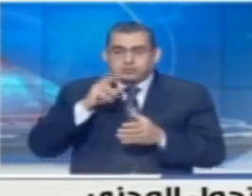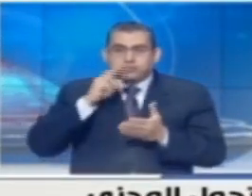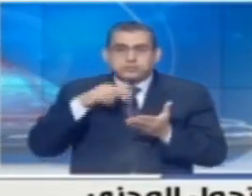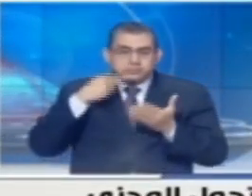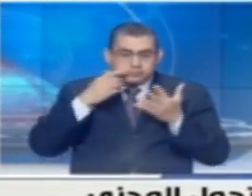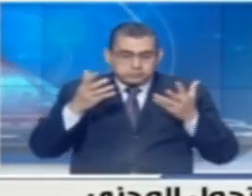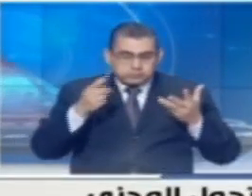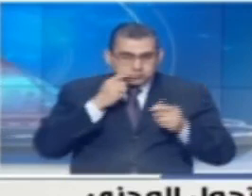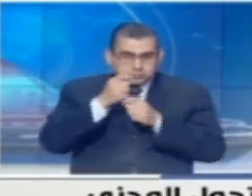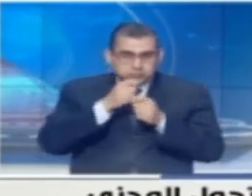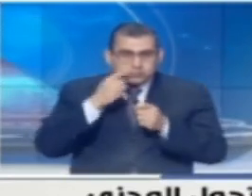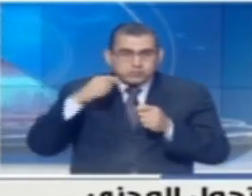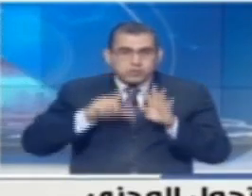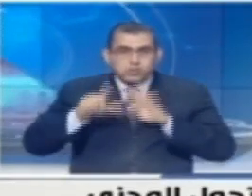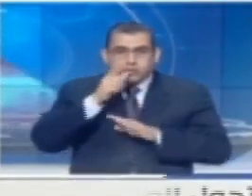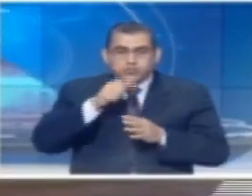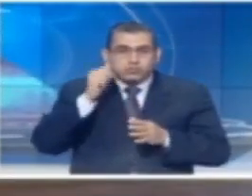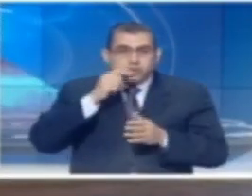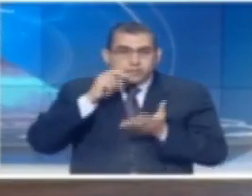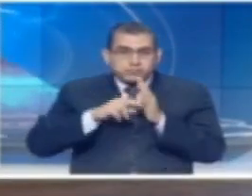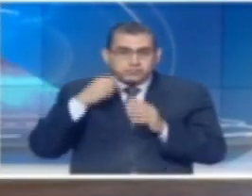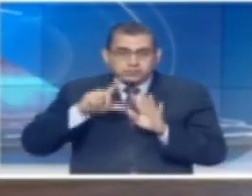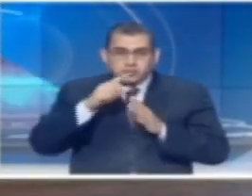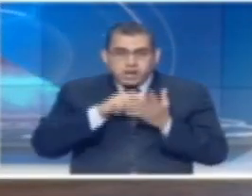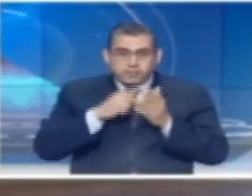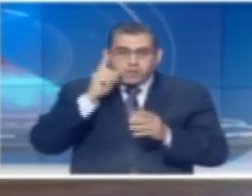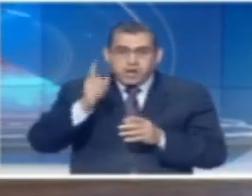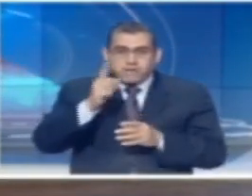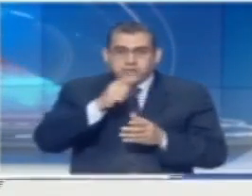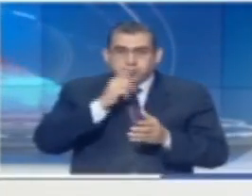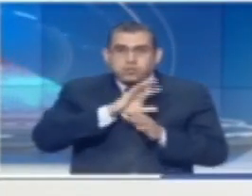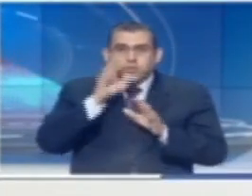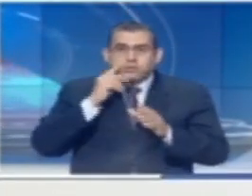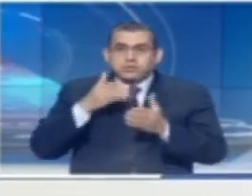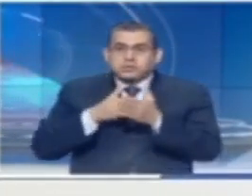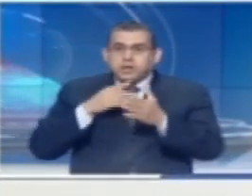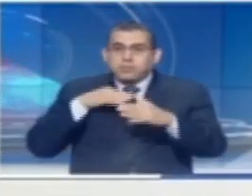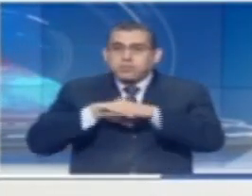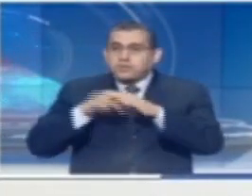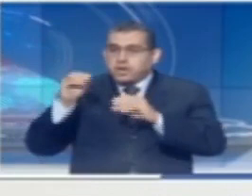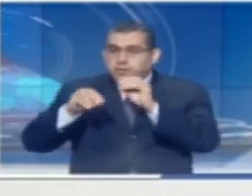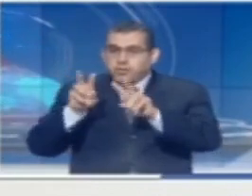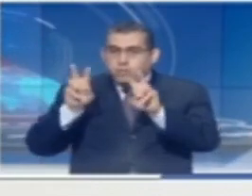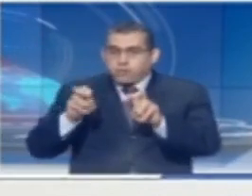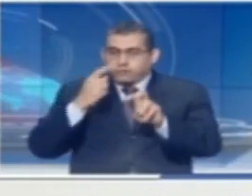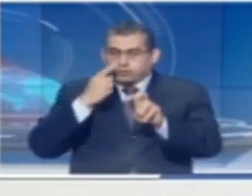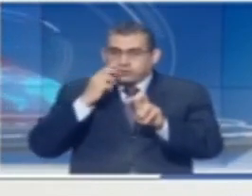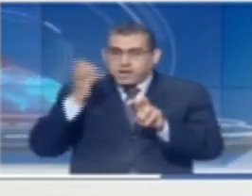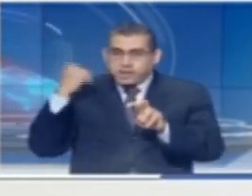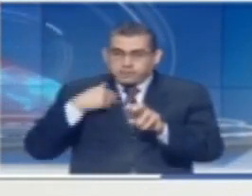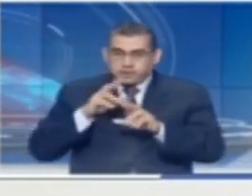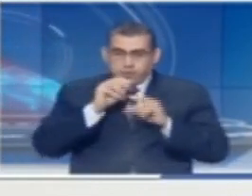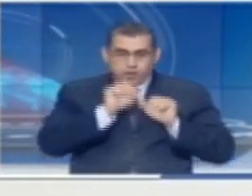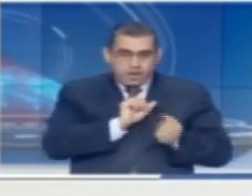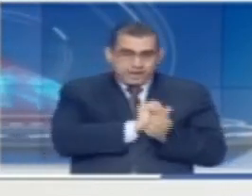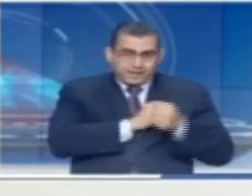آخر. وذكر مجلس الوزراء السوداني أن حمدوك وجه أيضا بإخضاع جميع التعيينات والإعفاءات التي أجريت أثناء